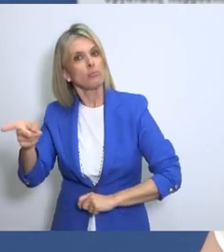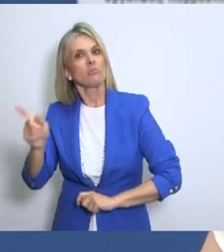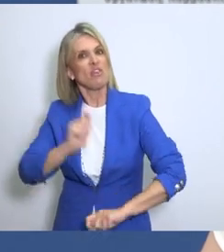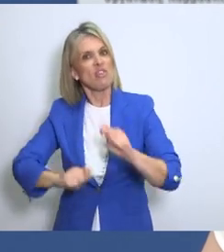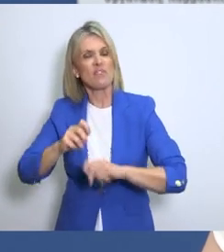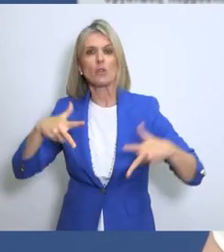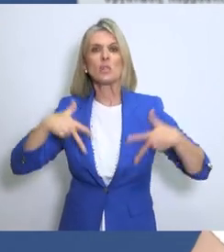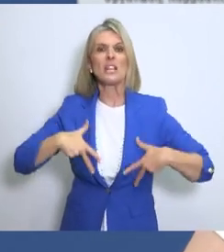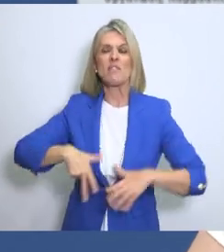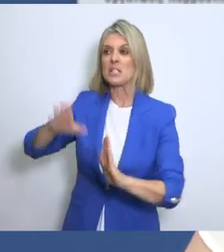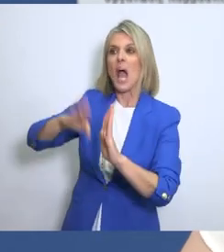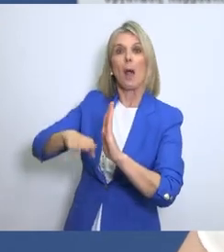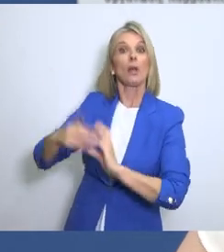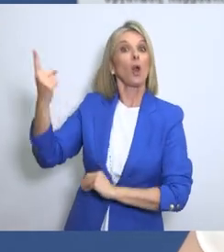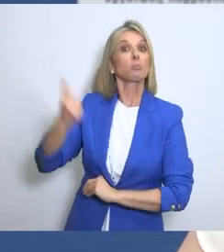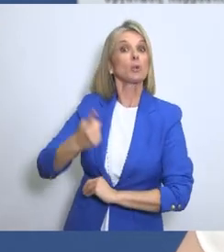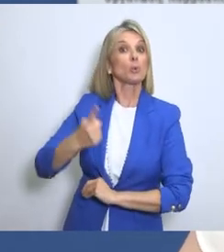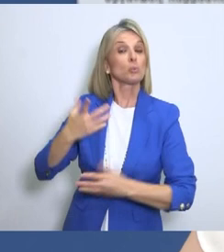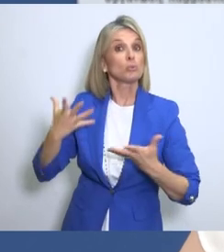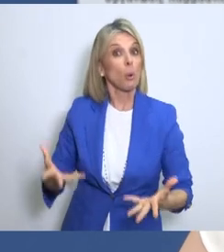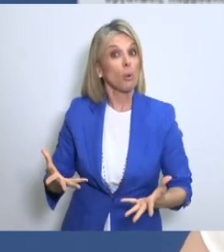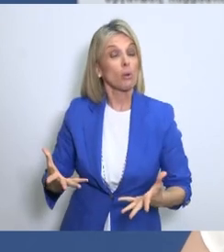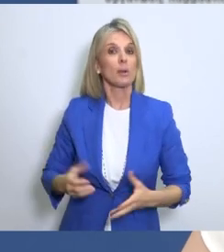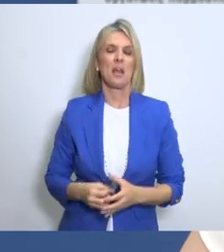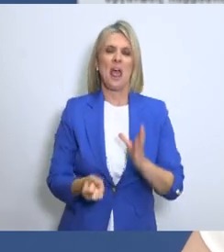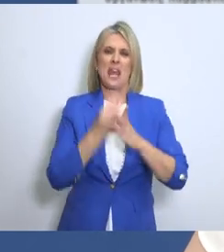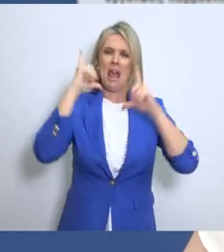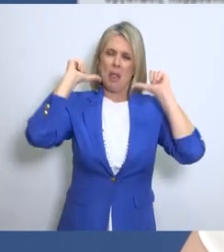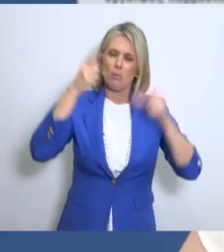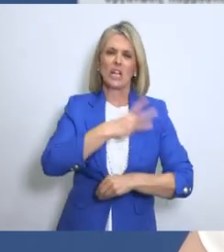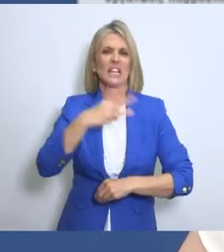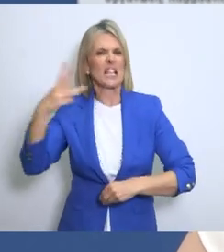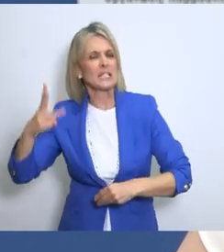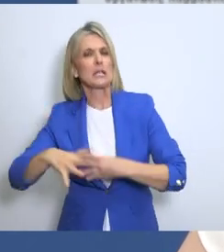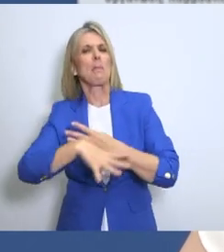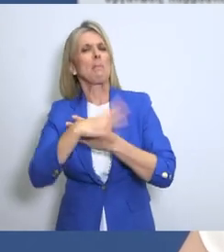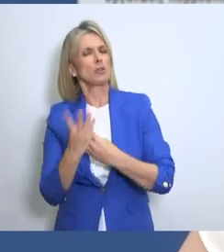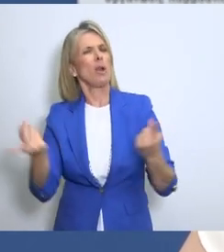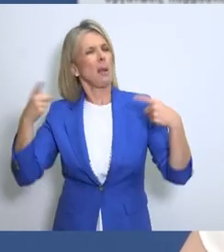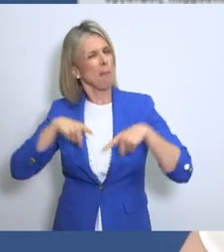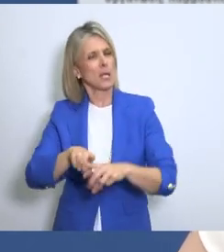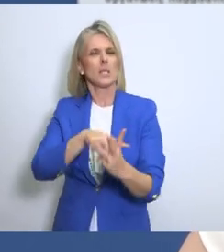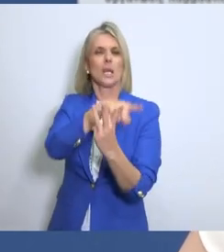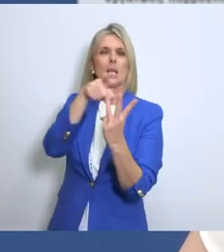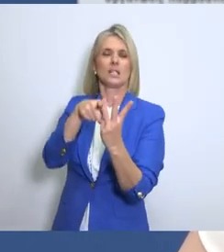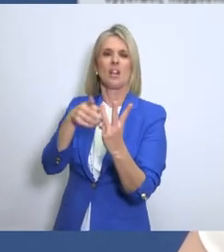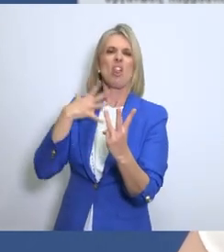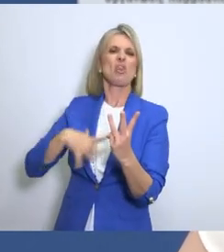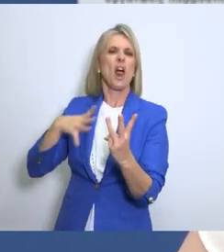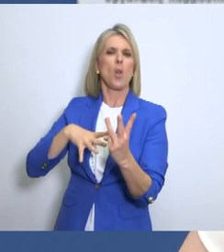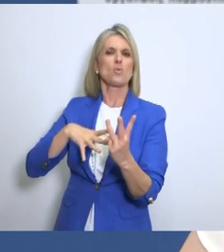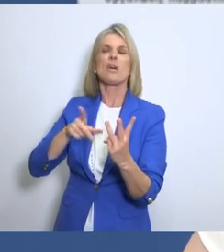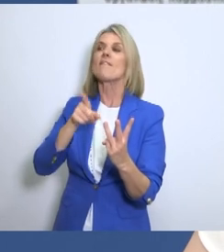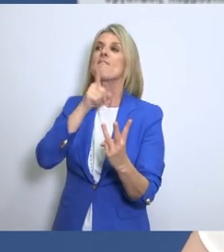στην ελληνική κοινωνία. Όλοι τους Νέα Δημοκρατία, ΣΥΡΙΖΑ, από κοντά και το ΠΑΣΟΚ, θέλουν να μας επιβάλλουν τον ίδιο